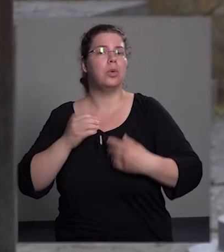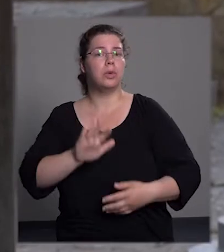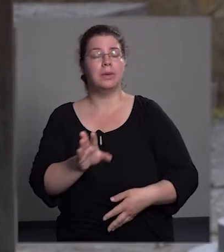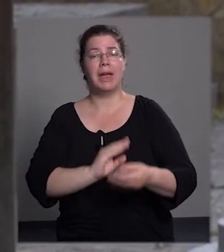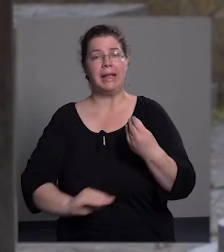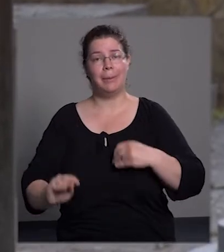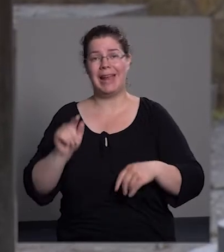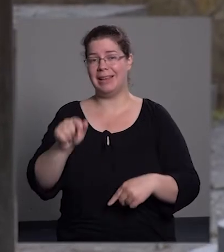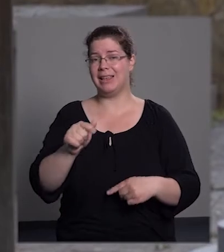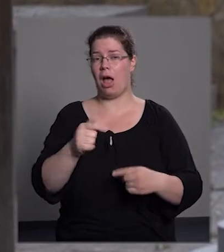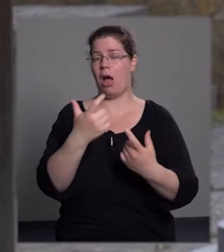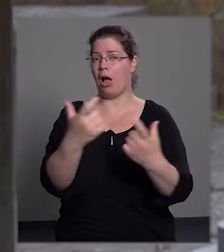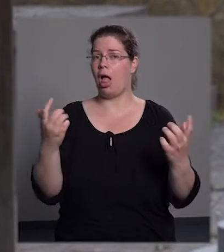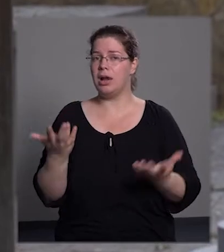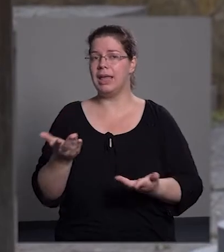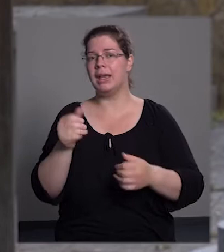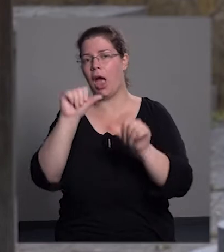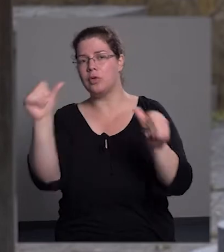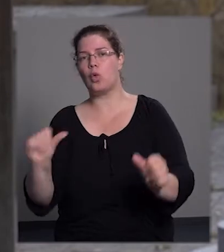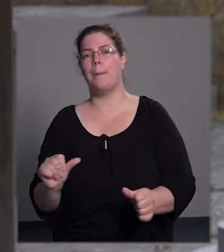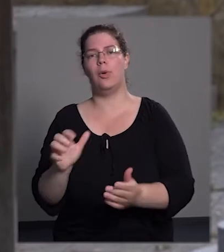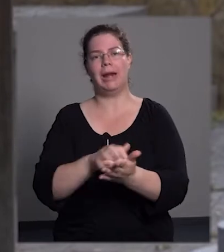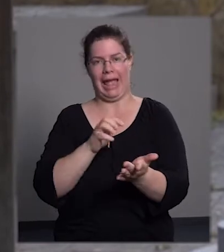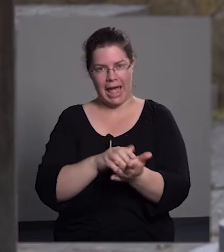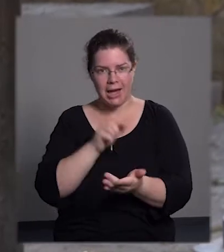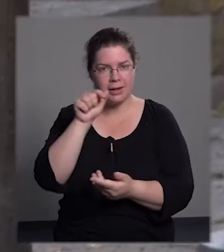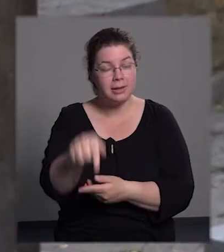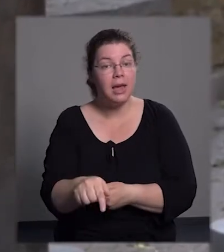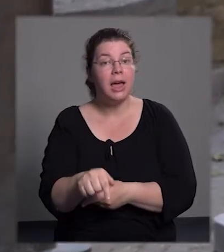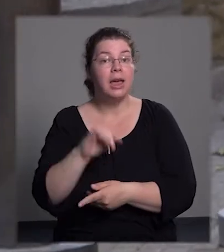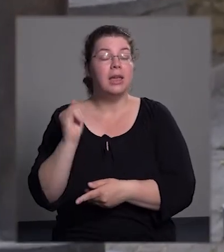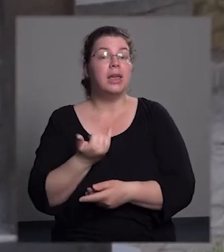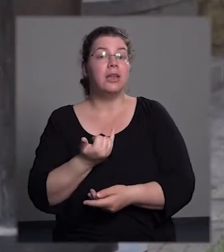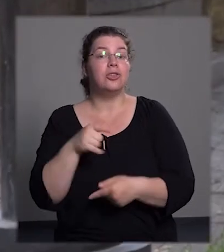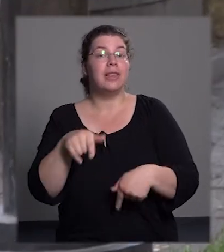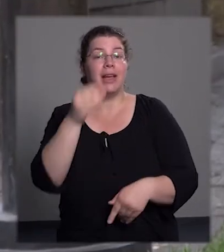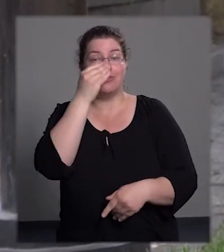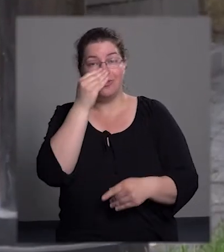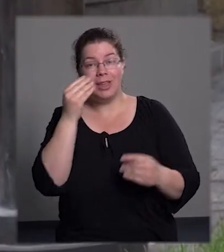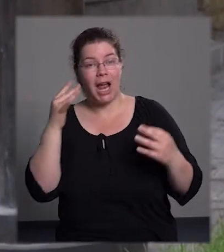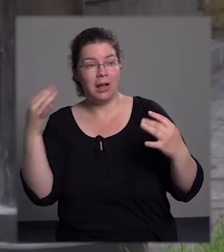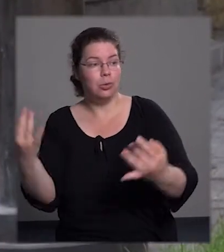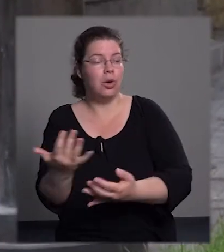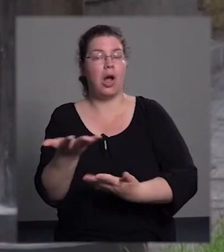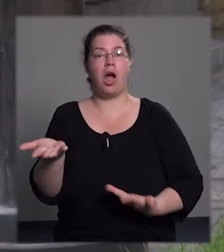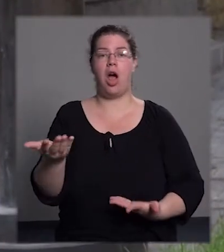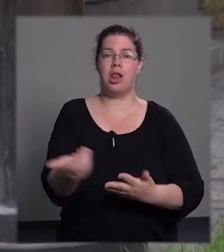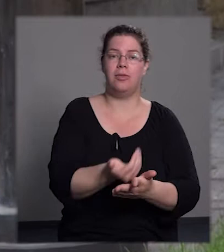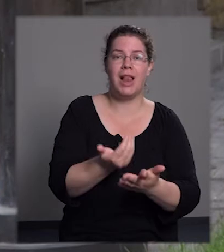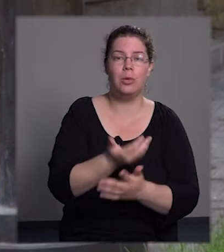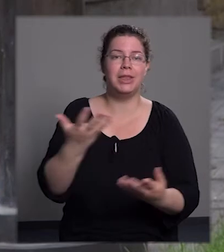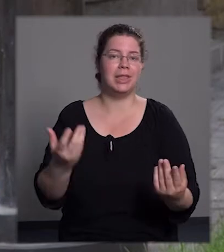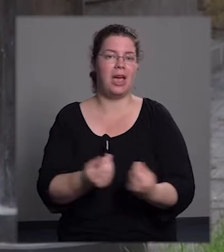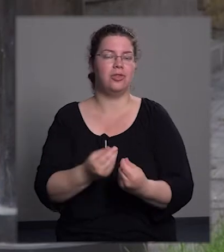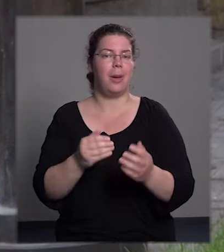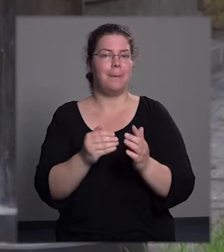a galéria szobor kertje, és hát most ezekkel a virágokkal és ezzel a felújítással